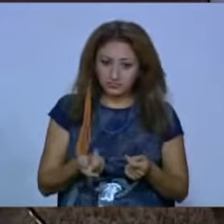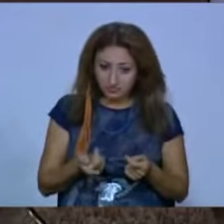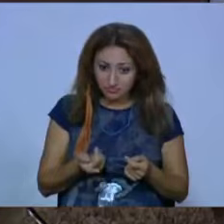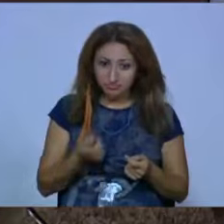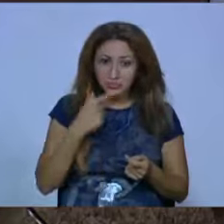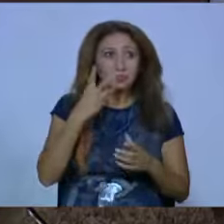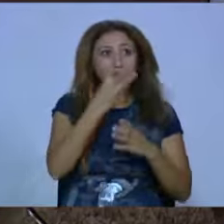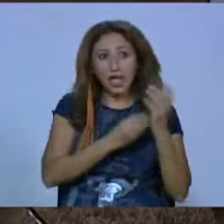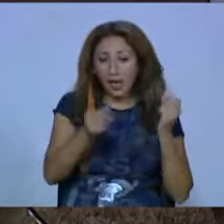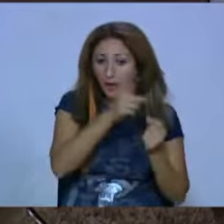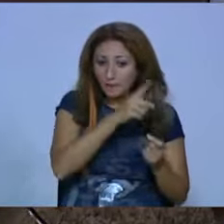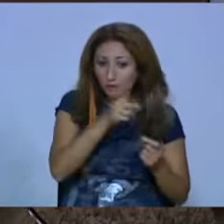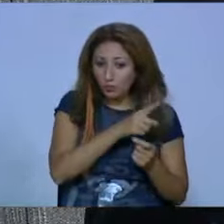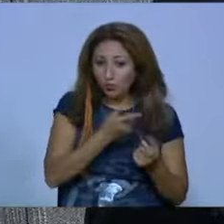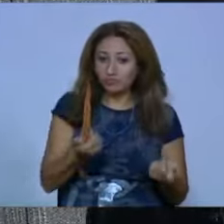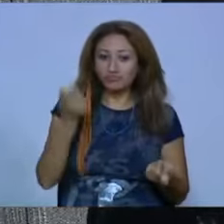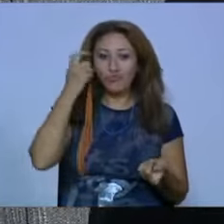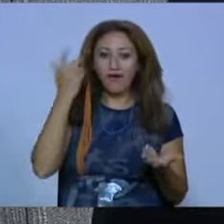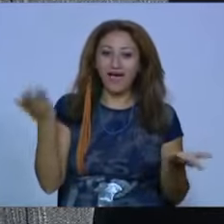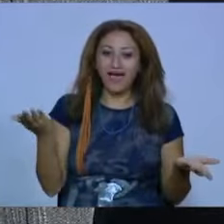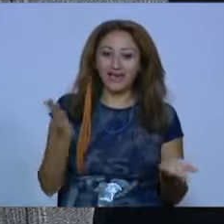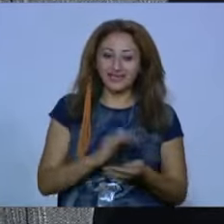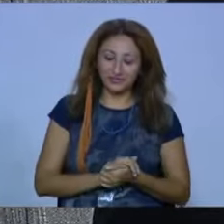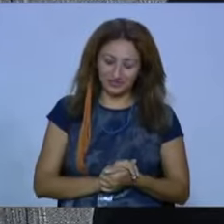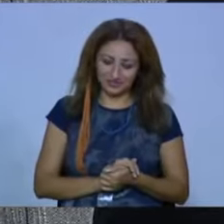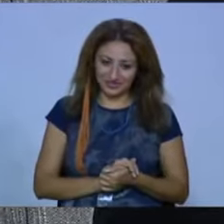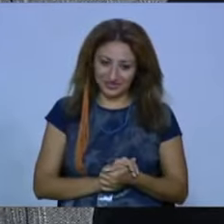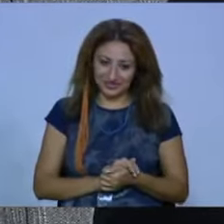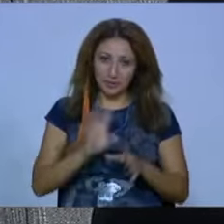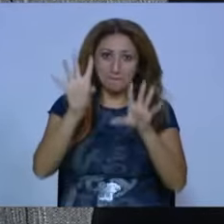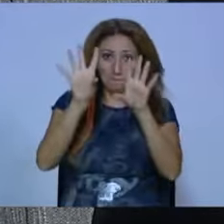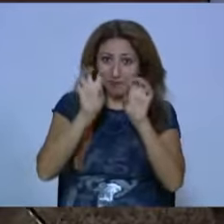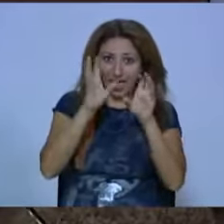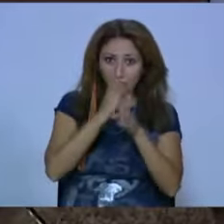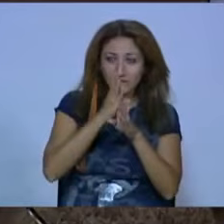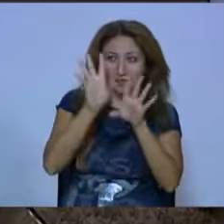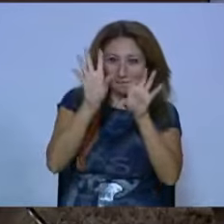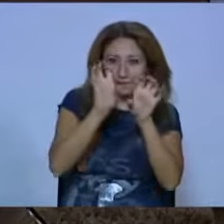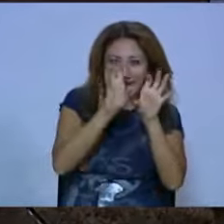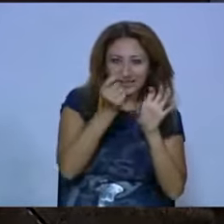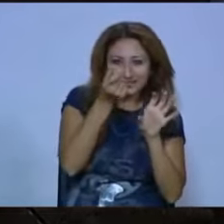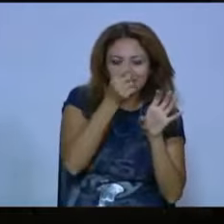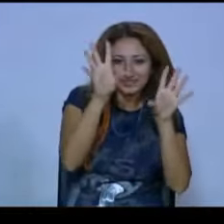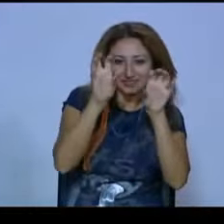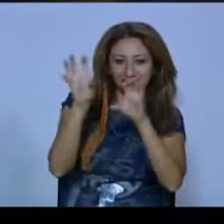ايوه. لا وعلاء كان بيقال كمال الشناوي على كمان. صح، كان بيقال كمال الشناوي ومحمود المليجي.